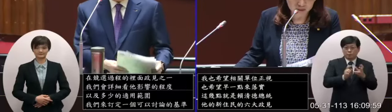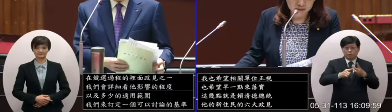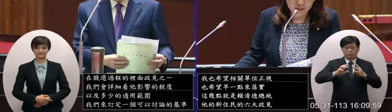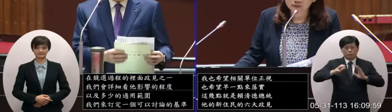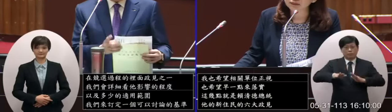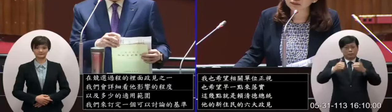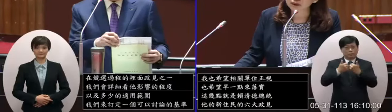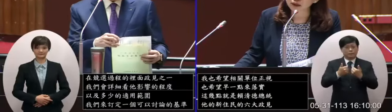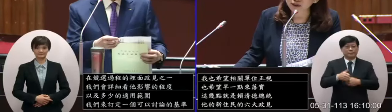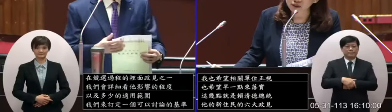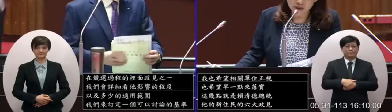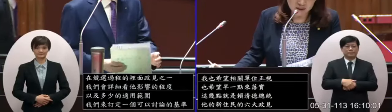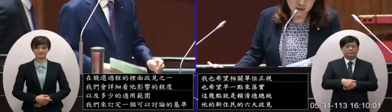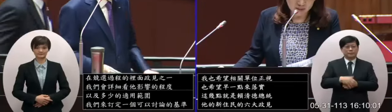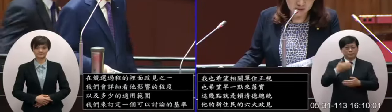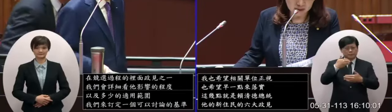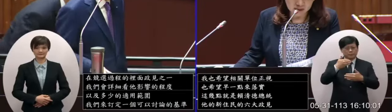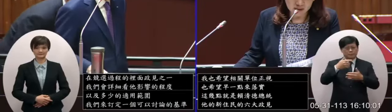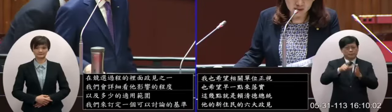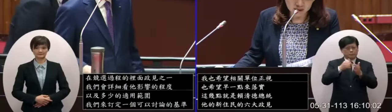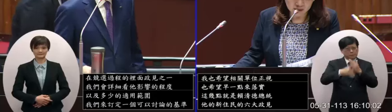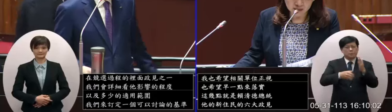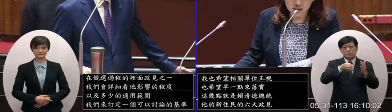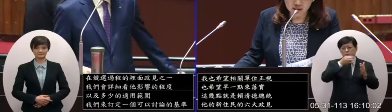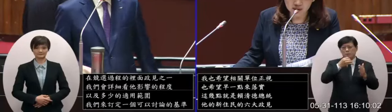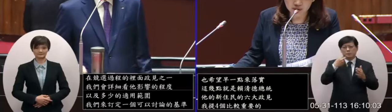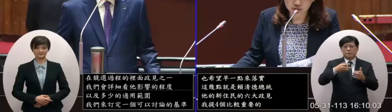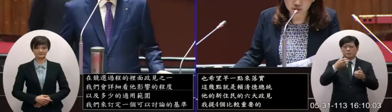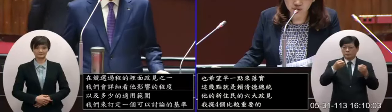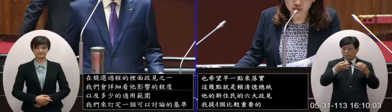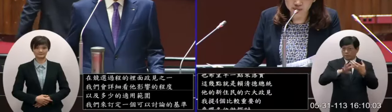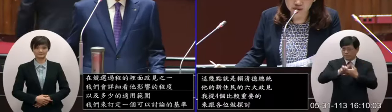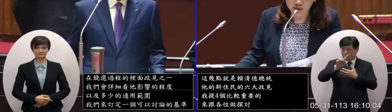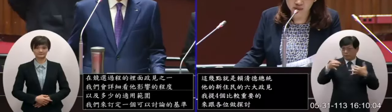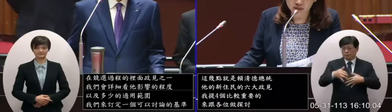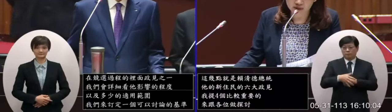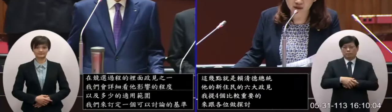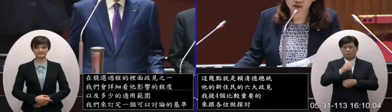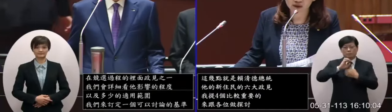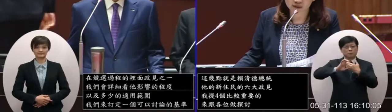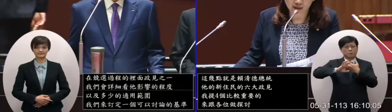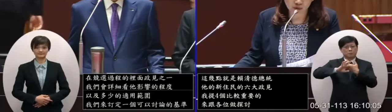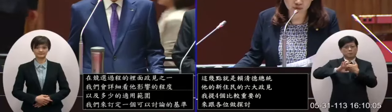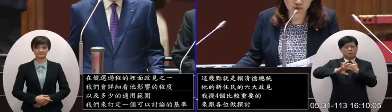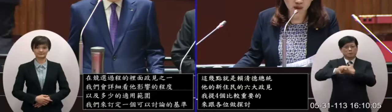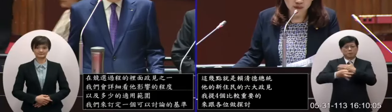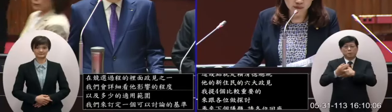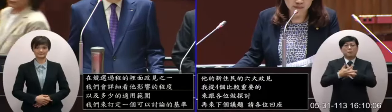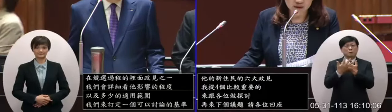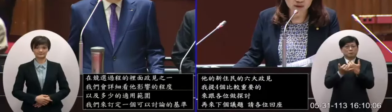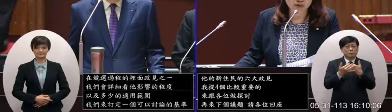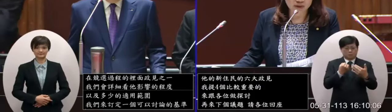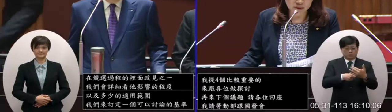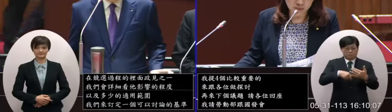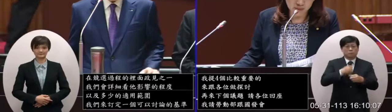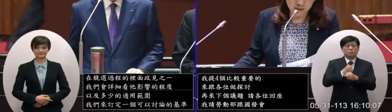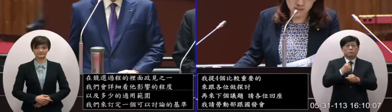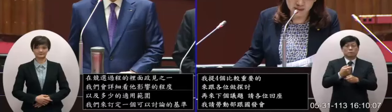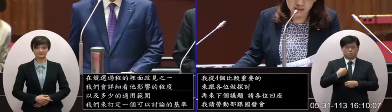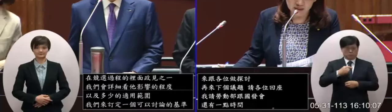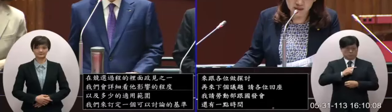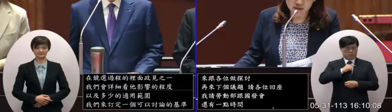会。还有一点时间，我想要探讨另外一个议题，就是有关于侨外生的留台工作。因为本席具有新